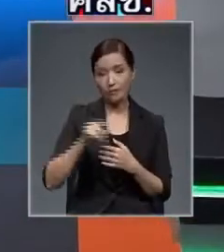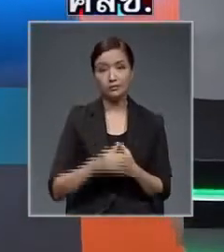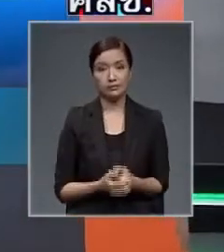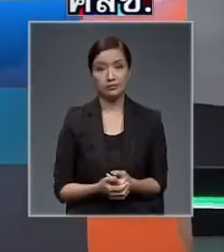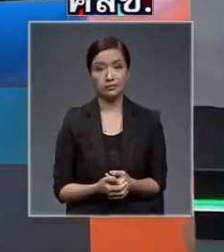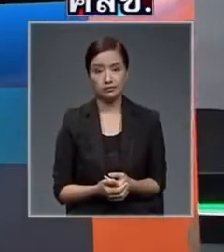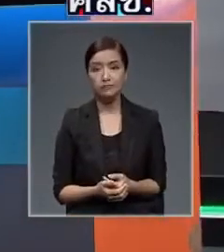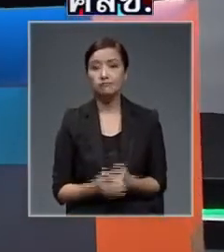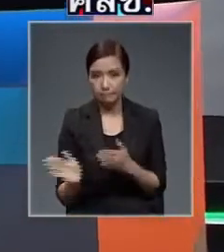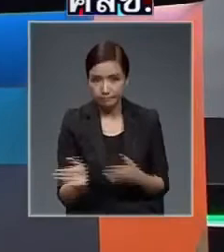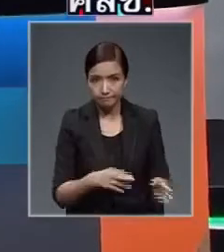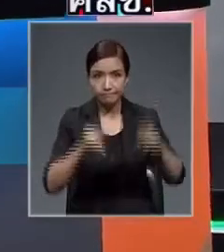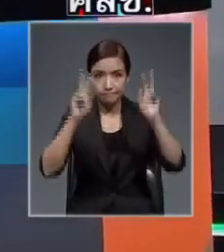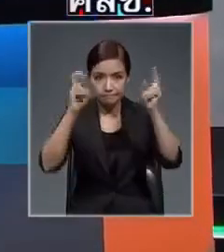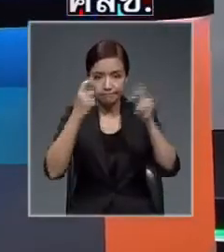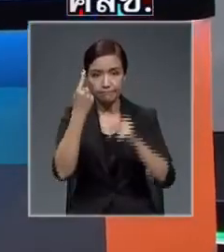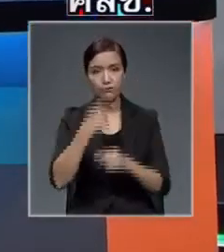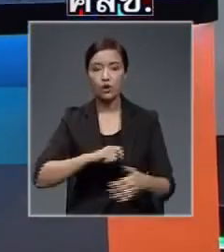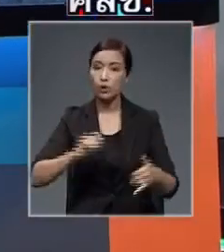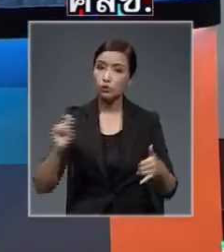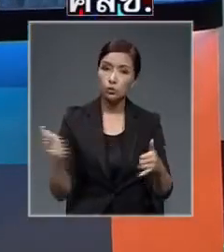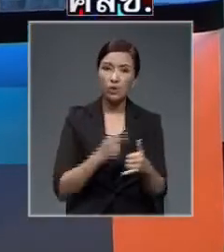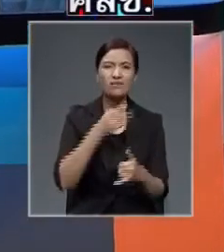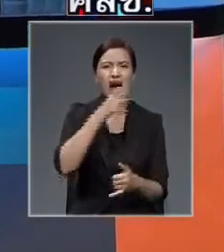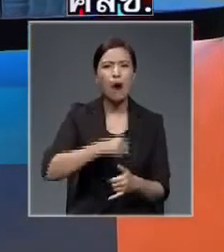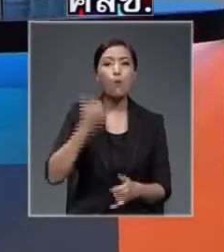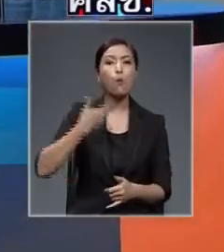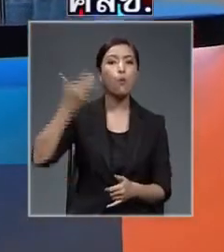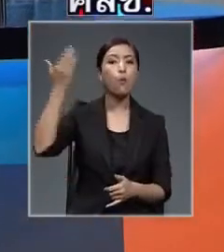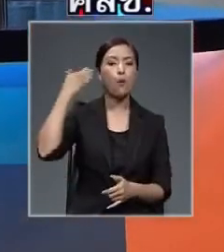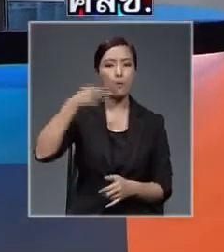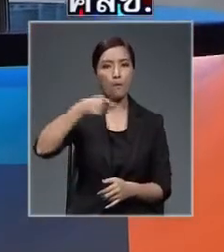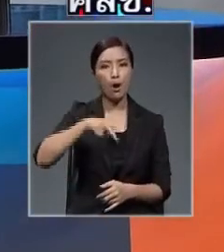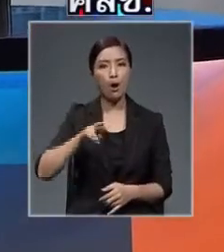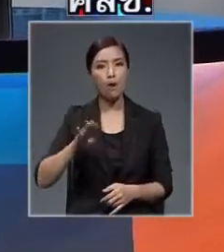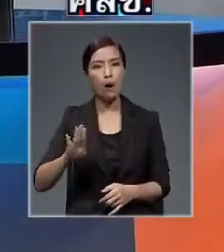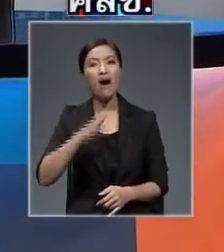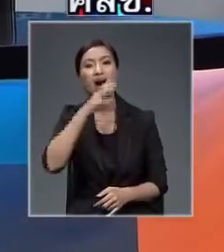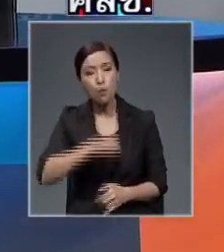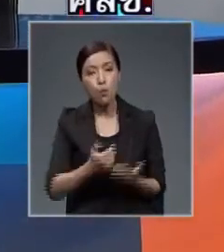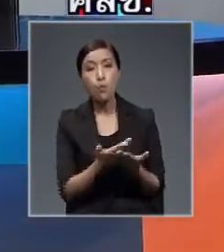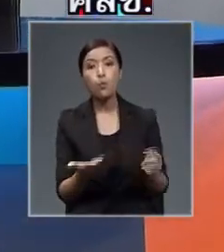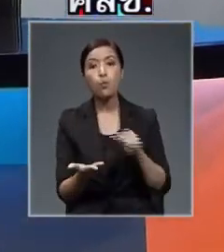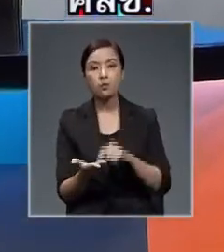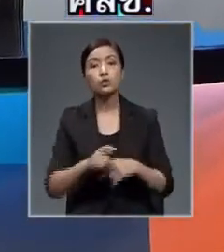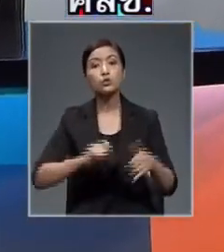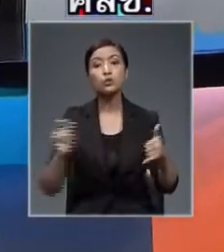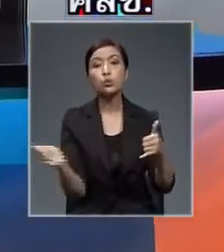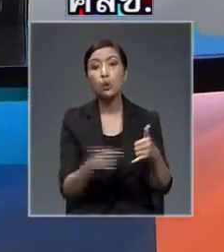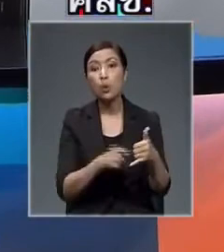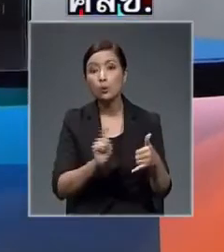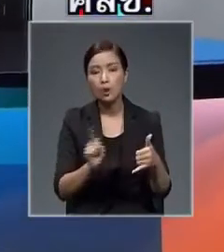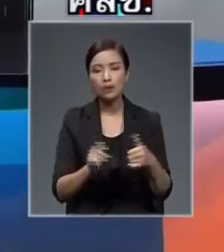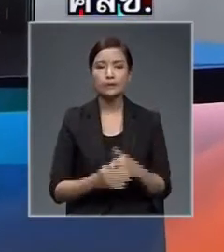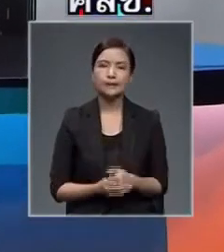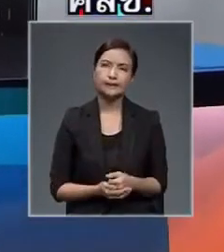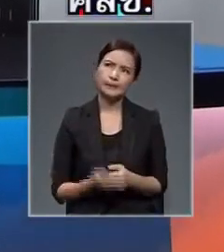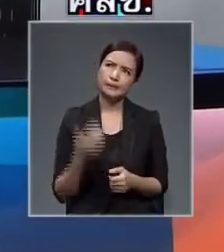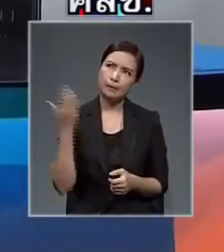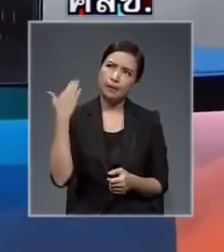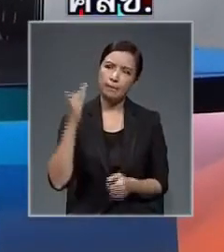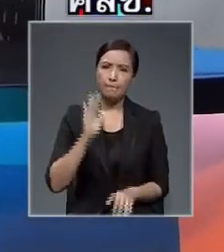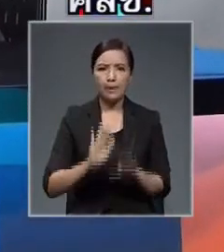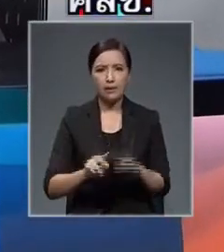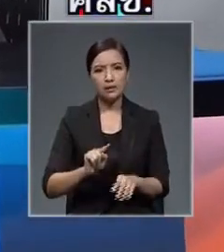แล้วก็อีกประเด็นนึงเนี่ยโทษดั้งเดิมเมื่อพรบฉบับเดิมอ่ะนะ คะ มีมูลค่าตอนนั้นโทษ